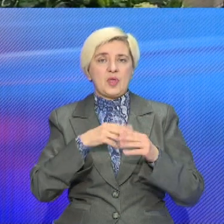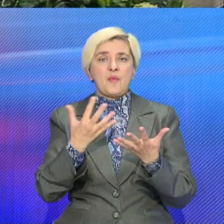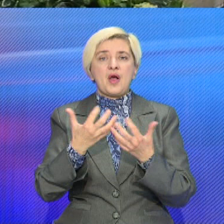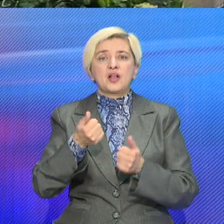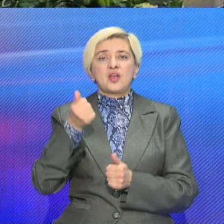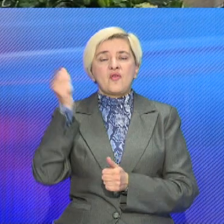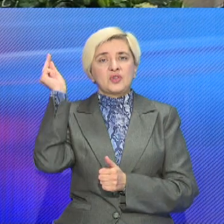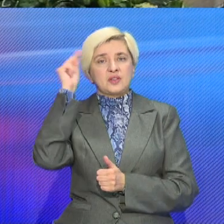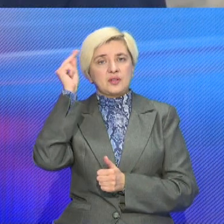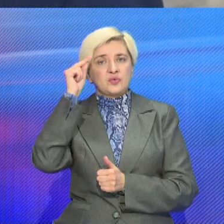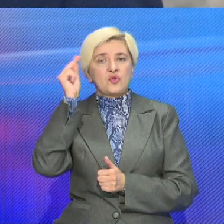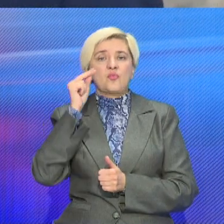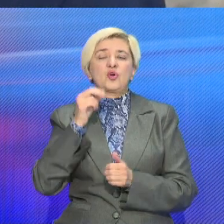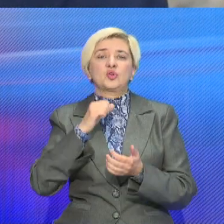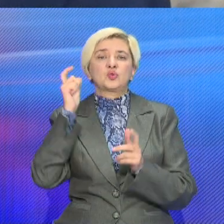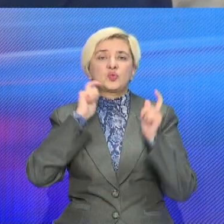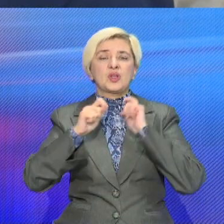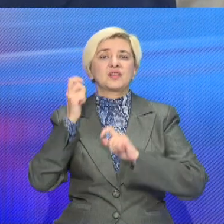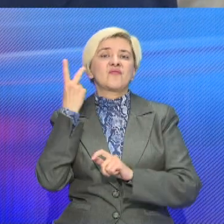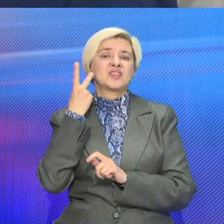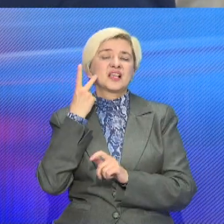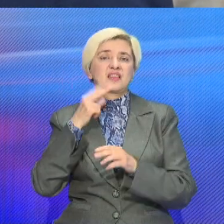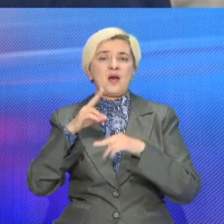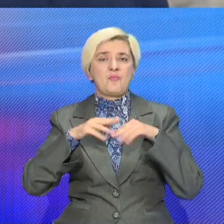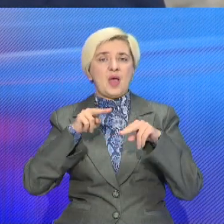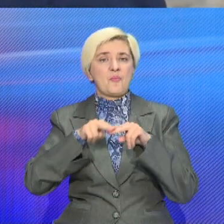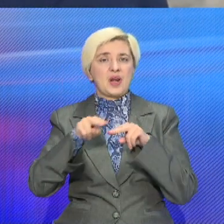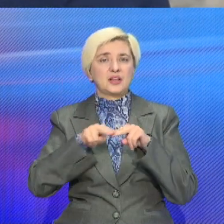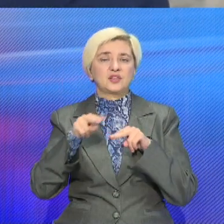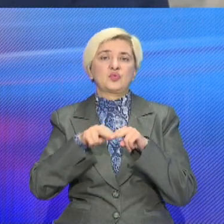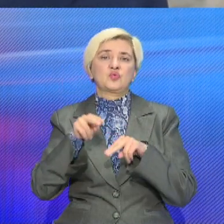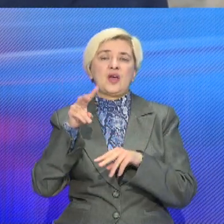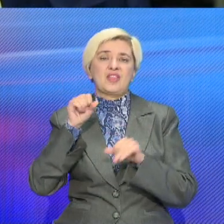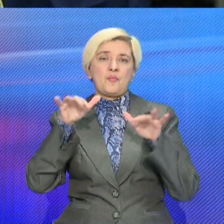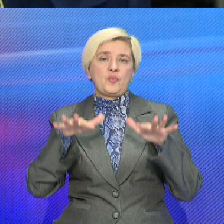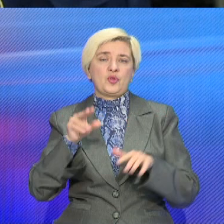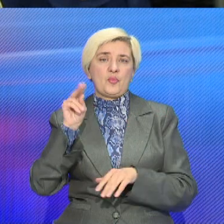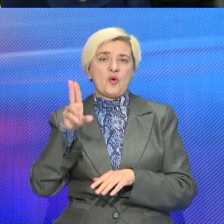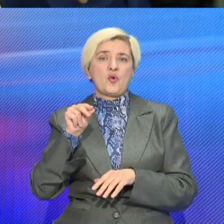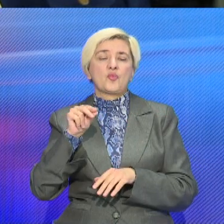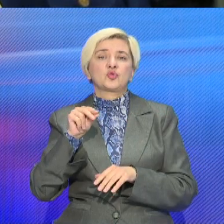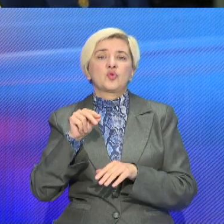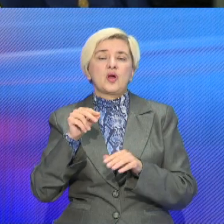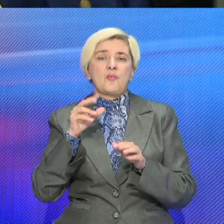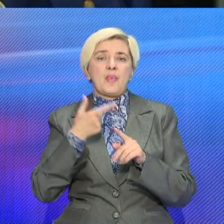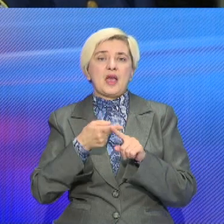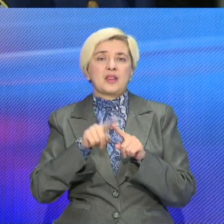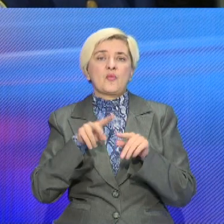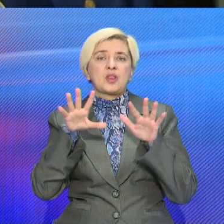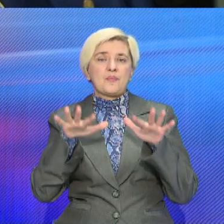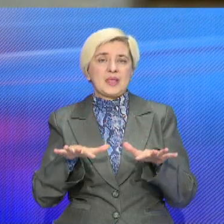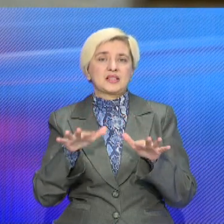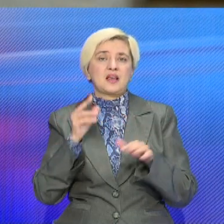студэнты заўсёды падмацоўваюць практычнымі навыкамі ў пунктах пропуску. Таму на першае працоўнае месца прыходзяць добра падрыхтаванымі